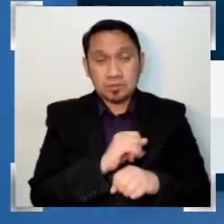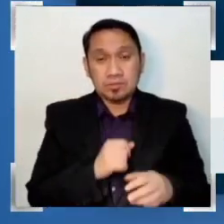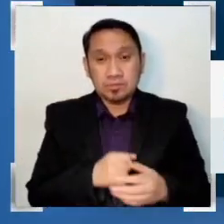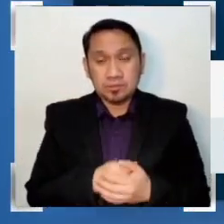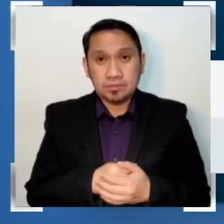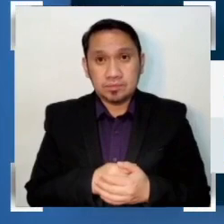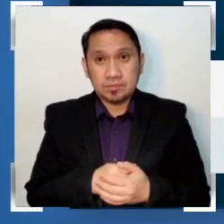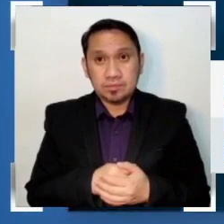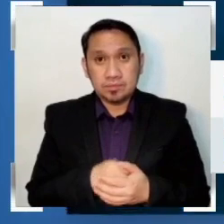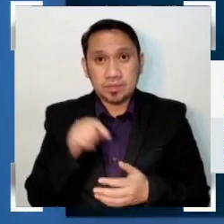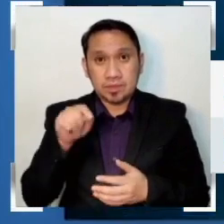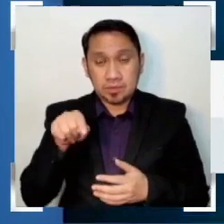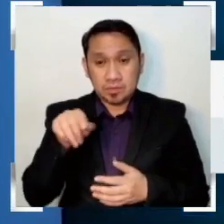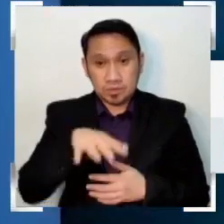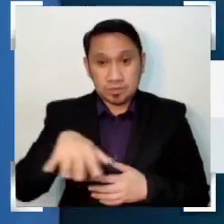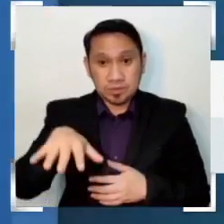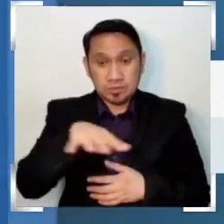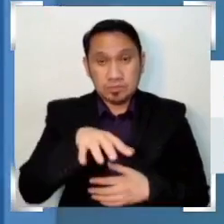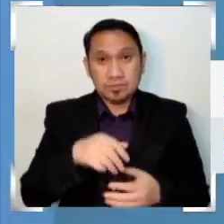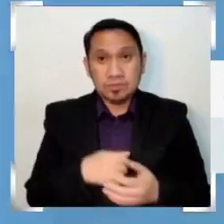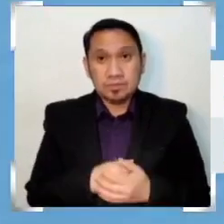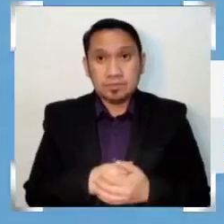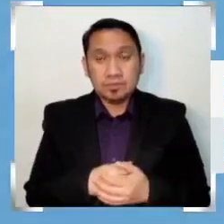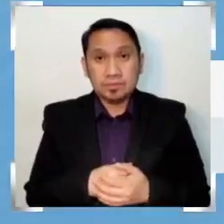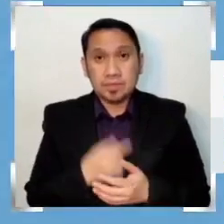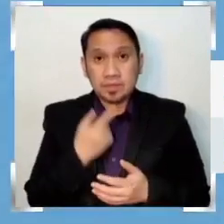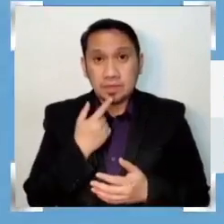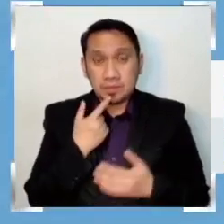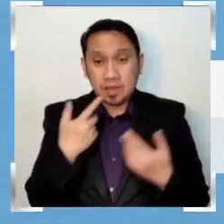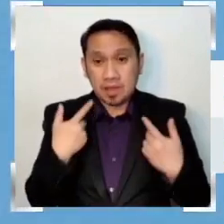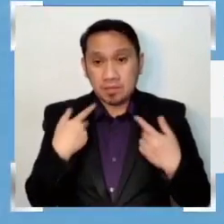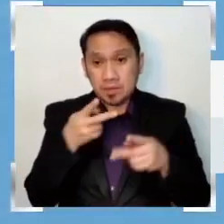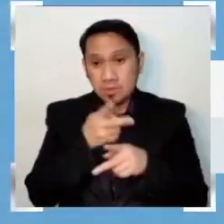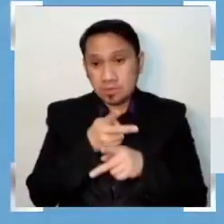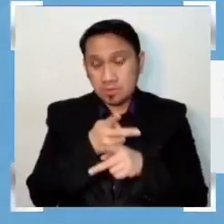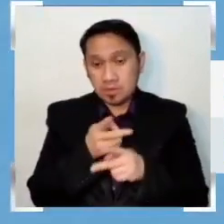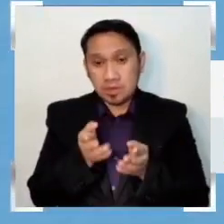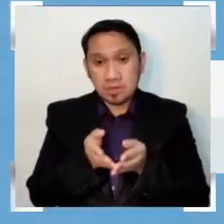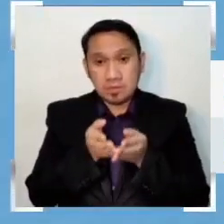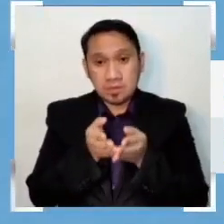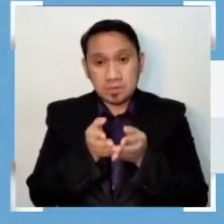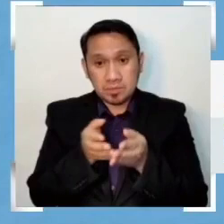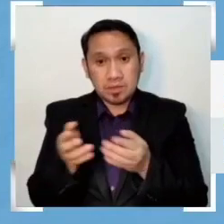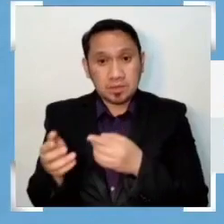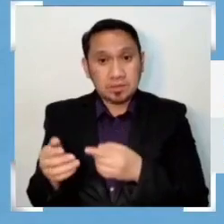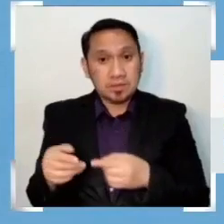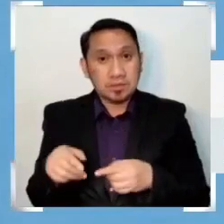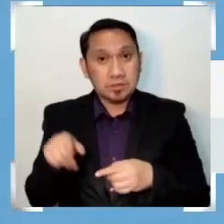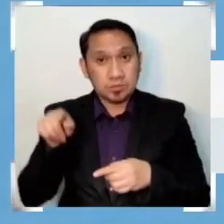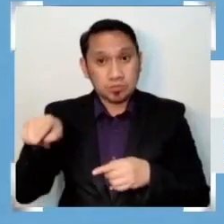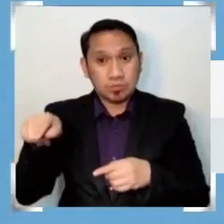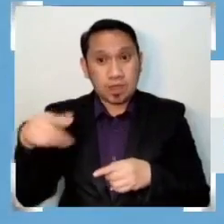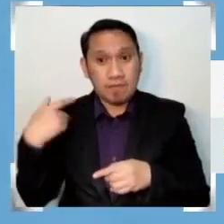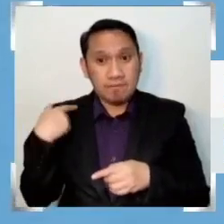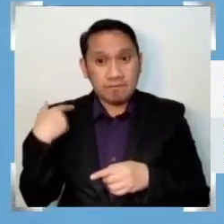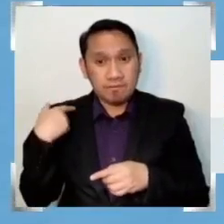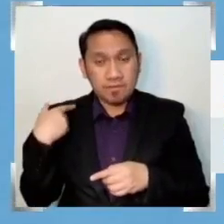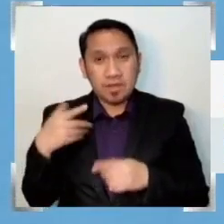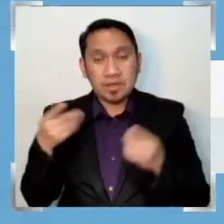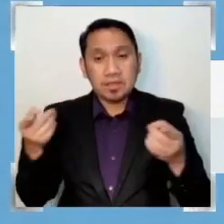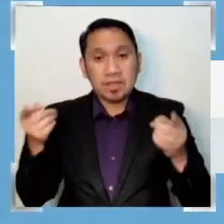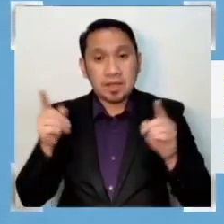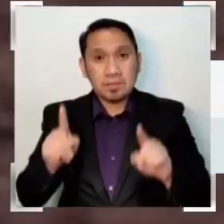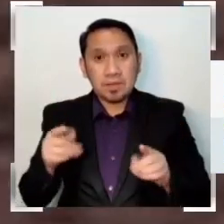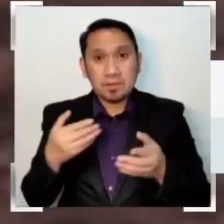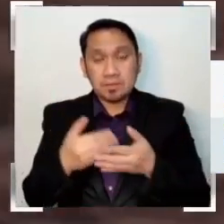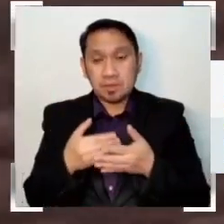nakasadsad na BRP Sierra Madre. May nakabantay pang barko ng China Coast Guard sa di kalayuan. Nangyari ito malapit sa Ayungin